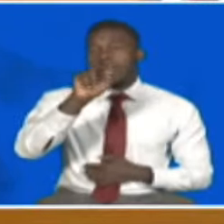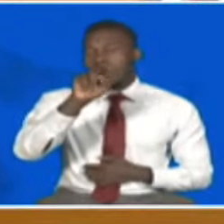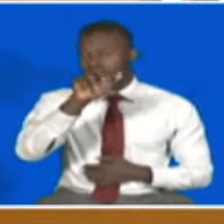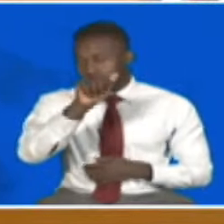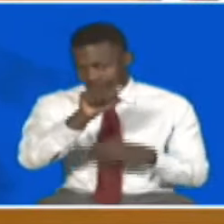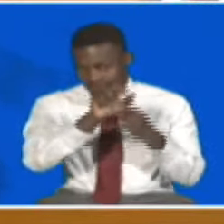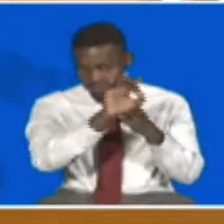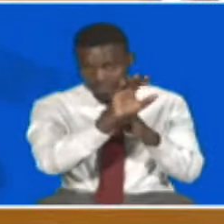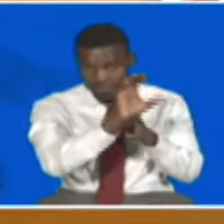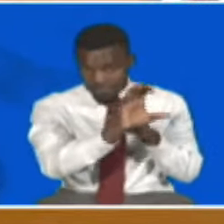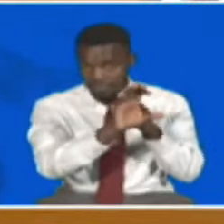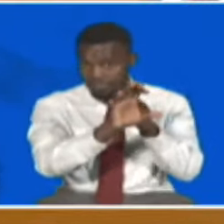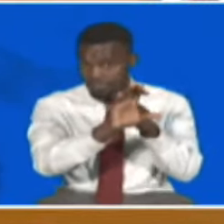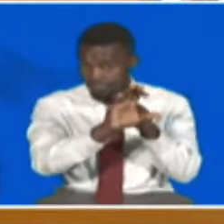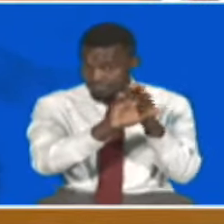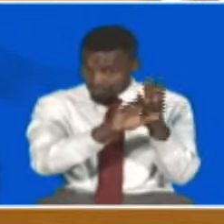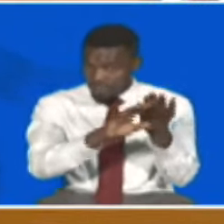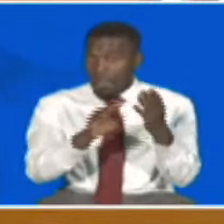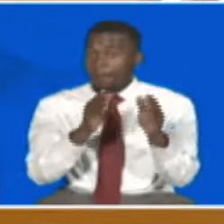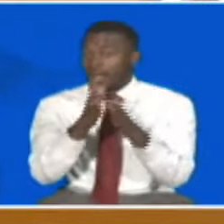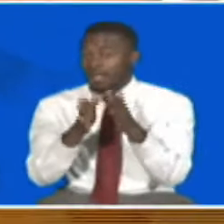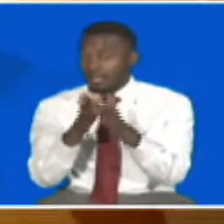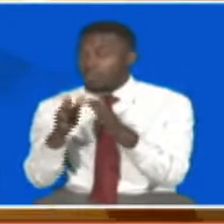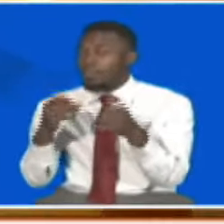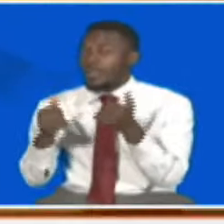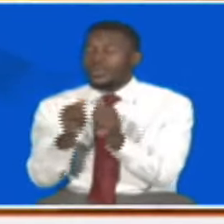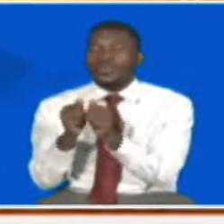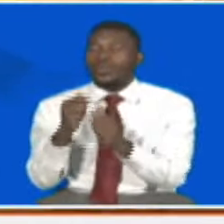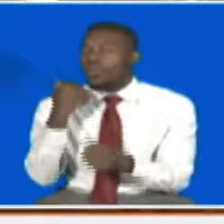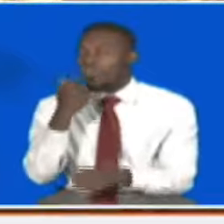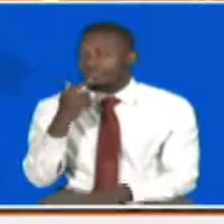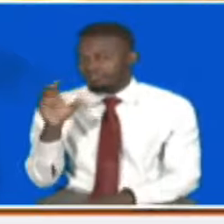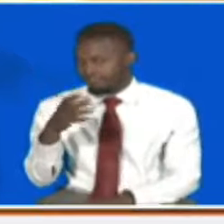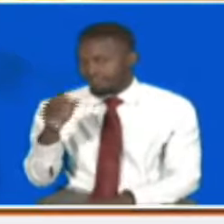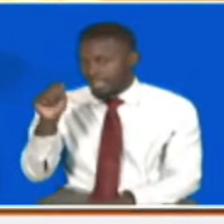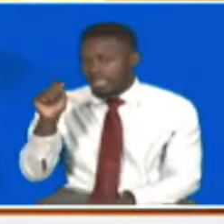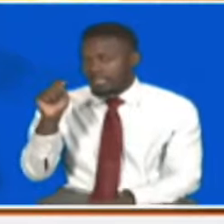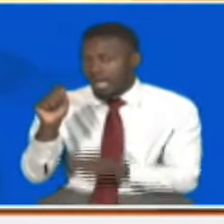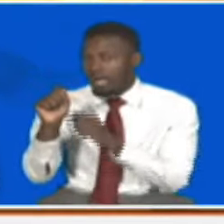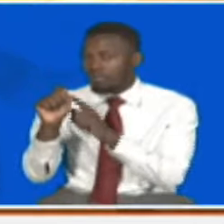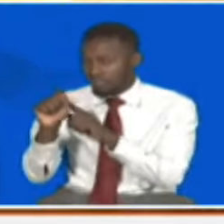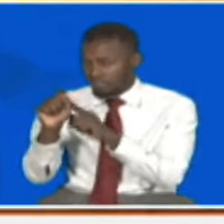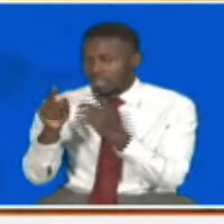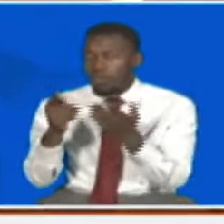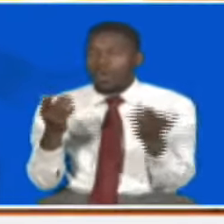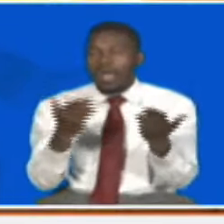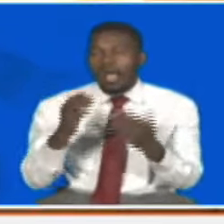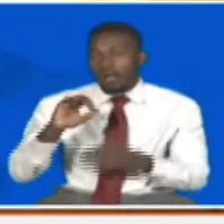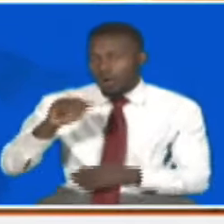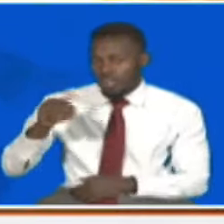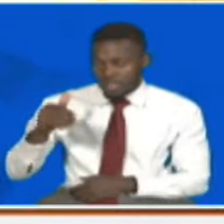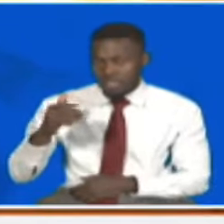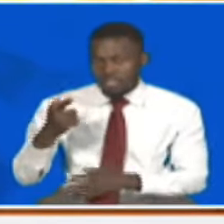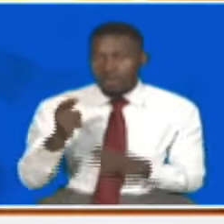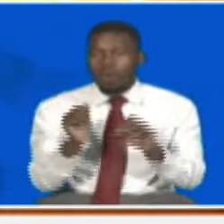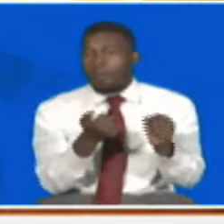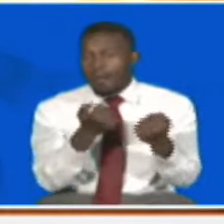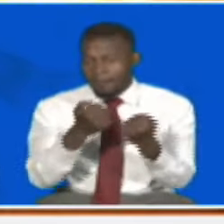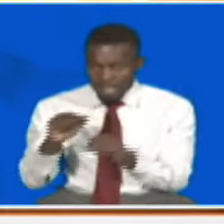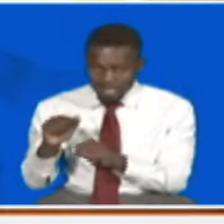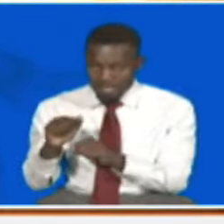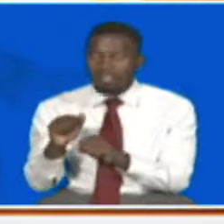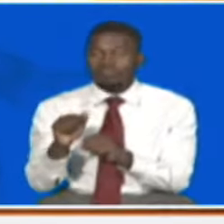Jumapili. Wanamvinyo Tusker chini ya kocha Robert Matano wamekuwa kiendeleza mazoezi yao katika kaunti ya Homa Bay ambako mechi